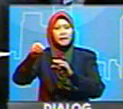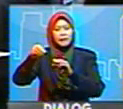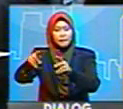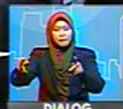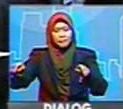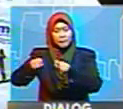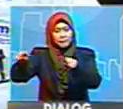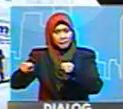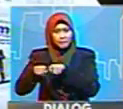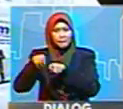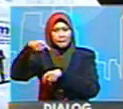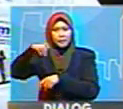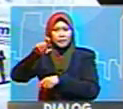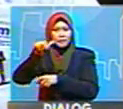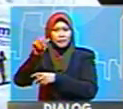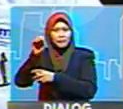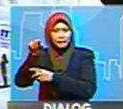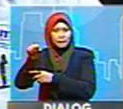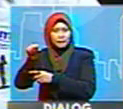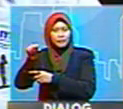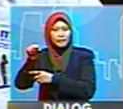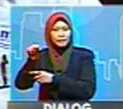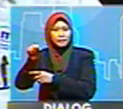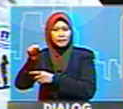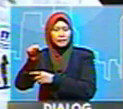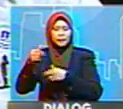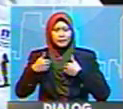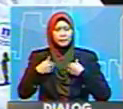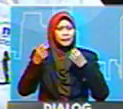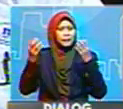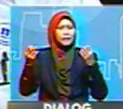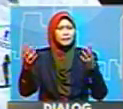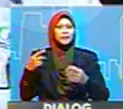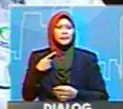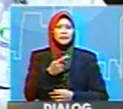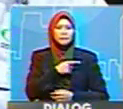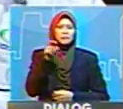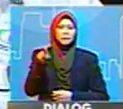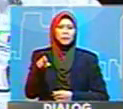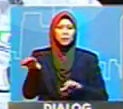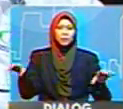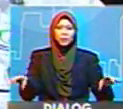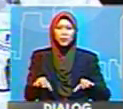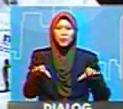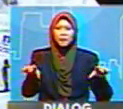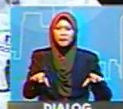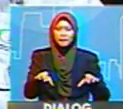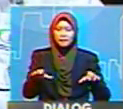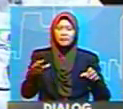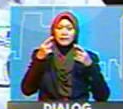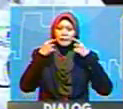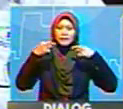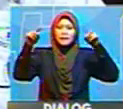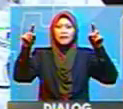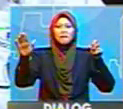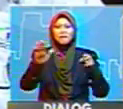satu daripada berapa perkara lagi yang yang patut kita buat sebenarnya untuk kejayaan sepenuhnya